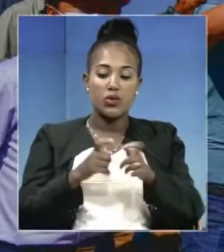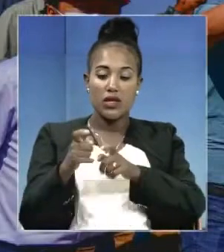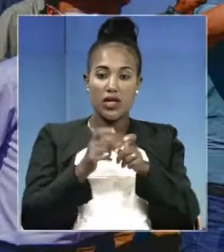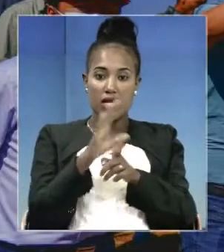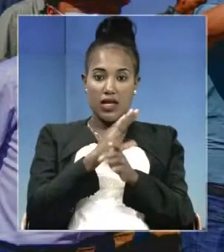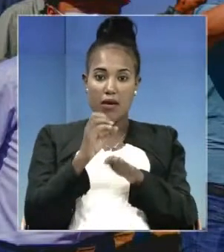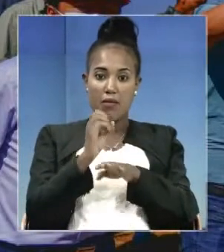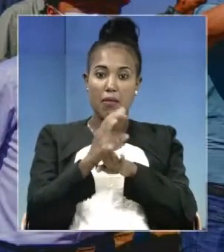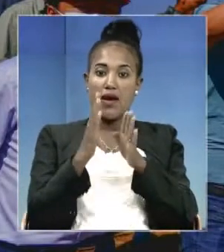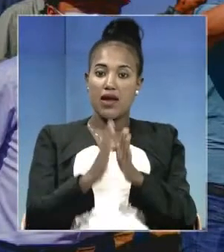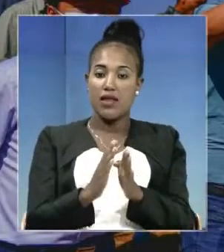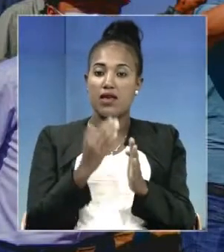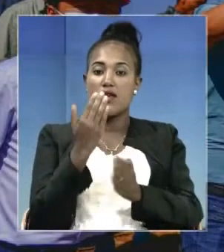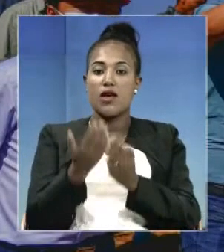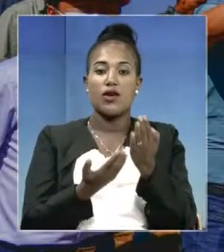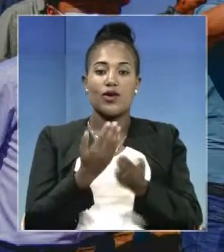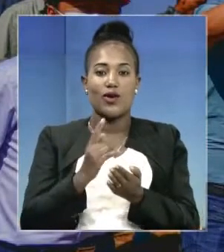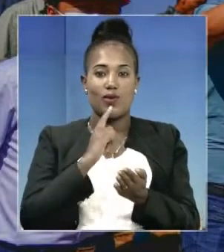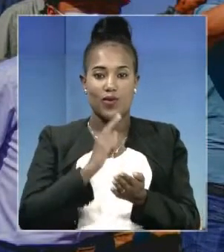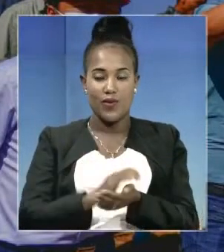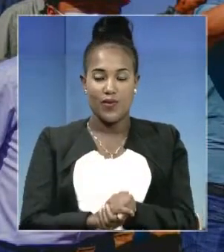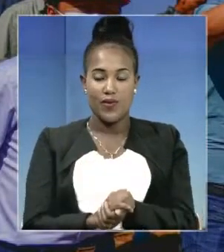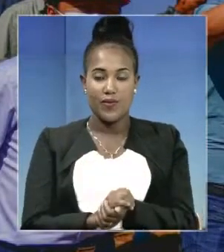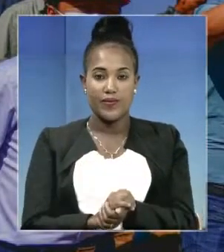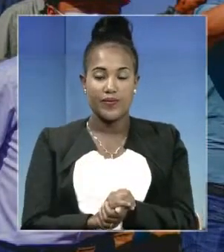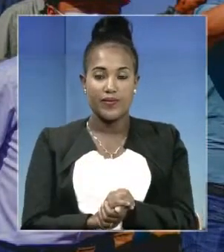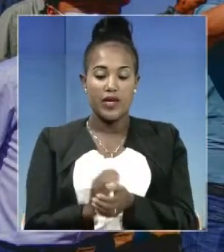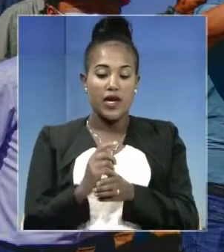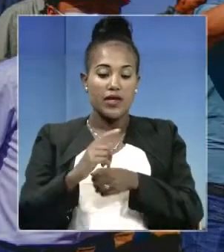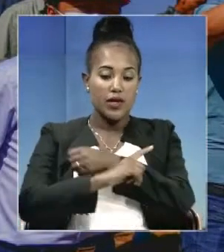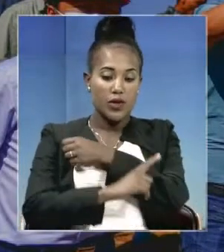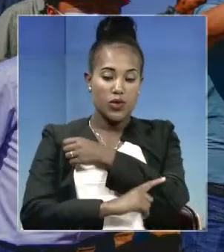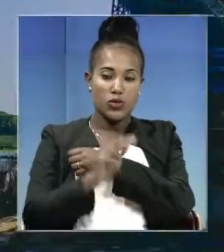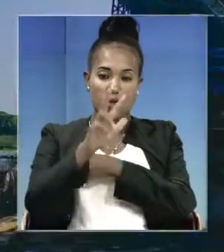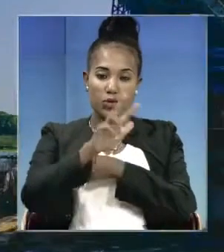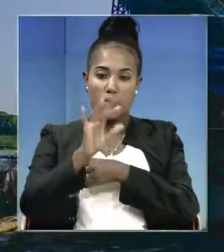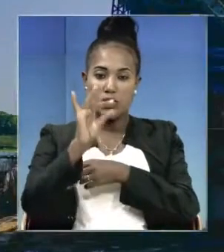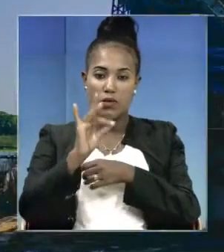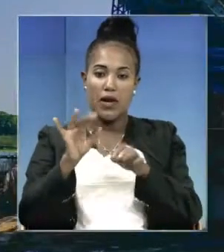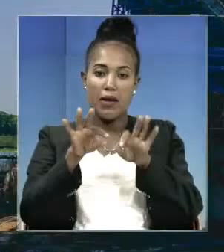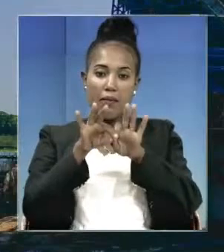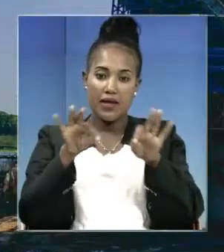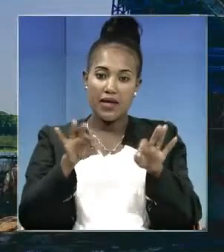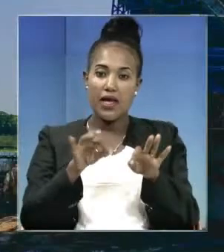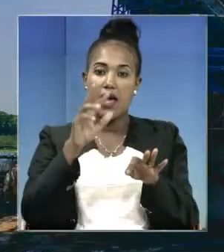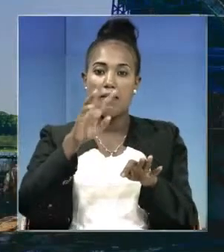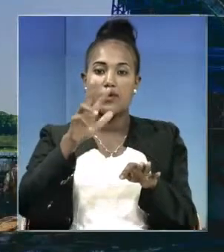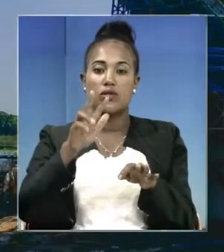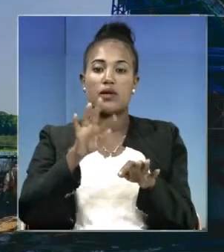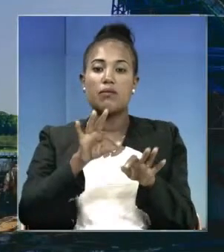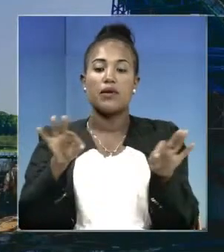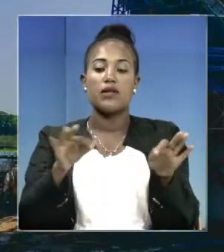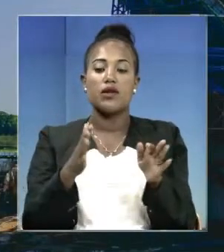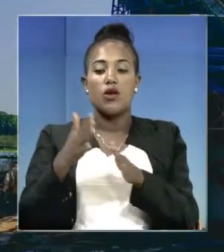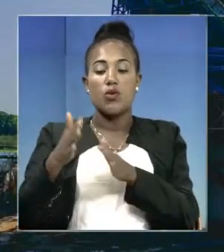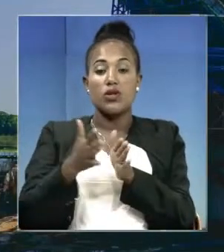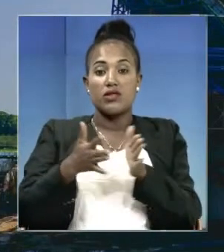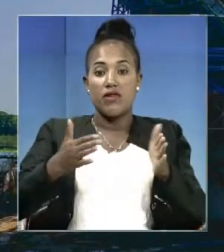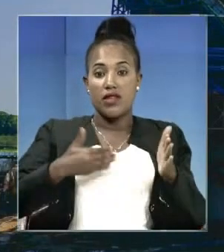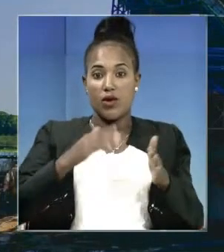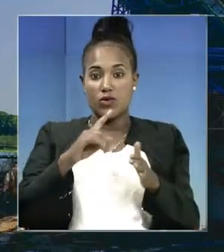በተቆጣጣሪነትና በአማካሪነት እያገለገሉ ነው። ድልድዩ 380 ሜትር ርዝመትና 43 ሜትር የጎን ስፋት ያለው